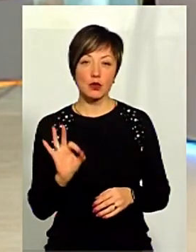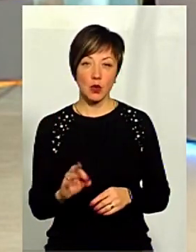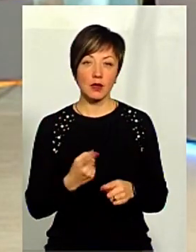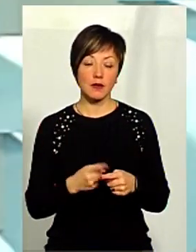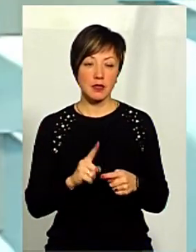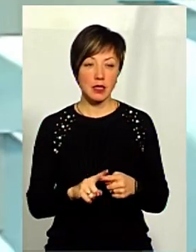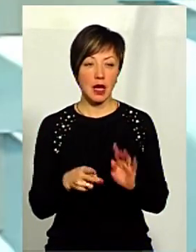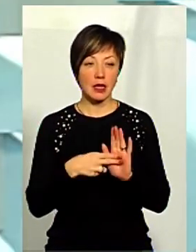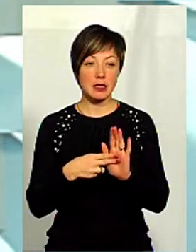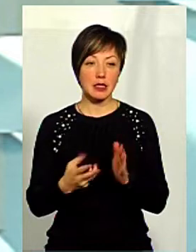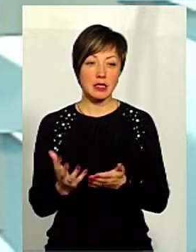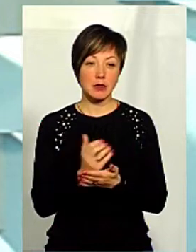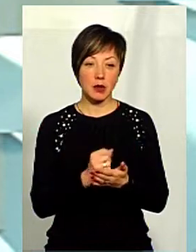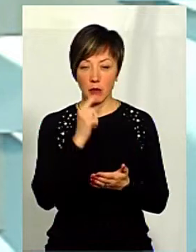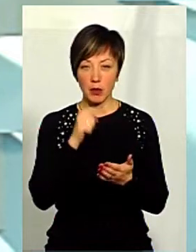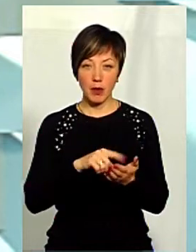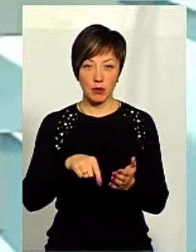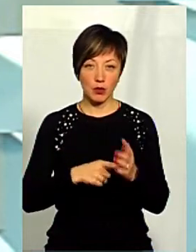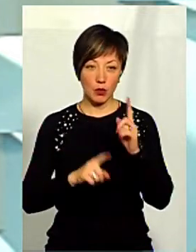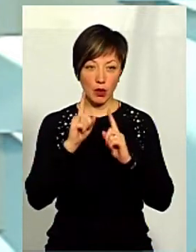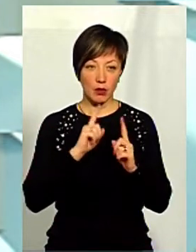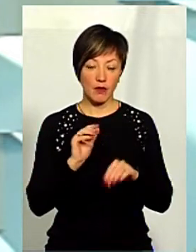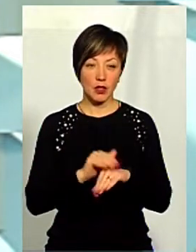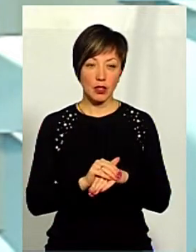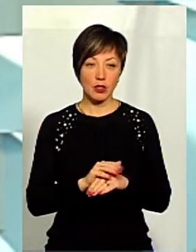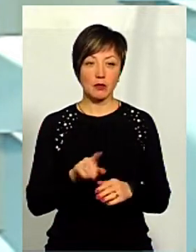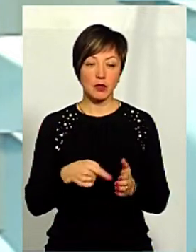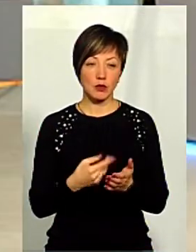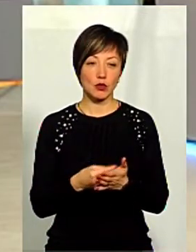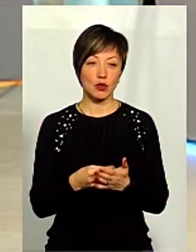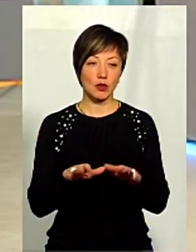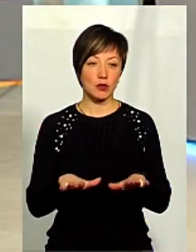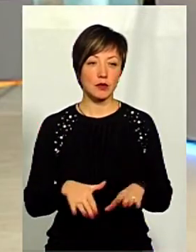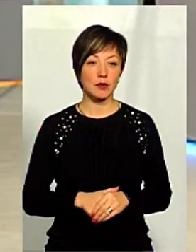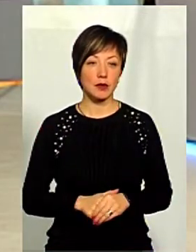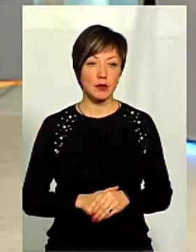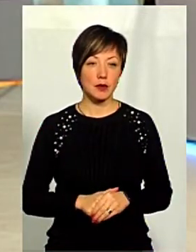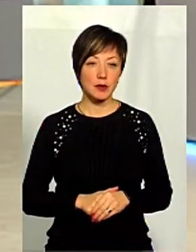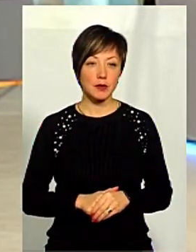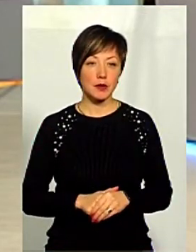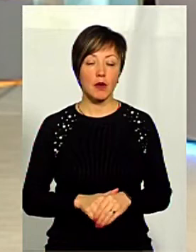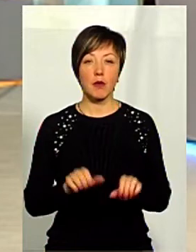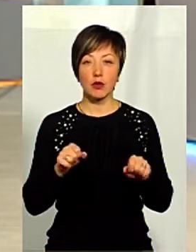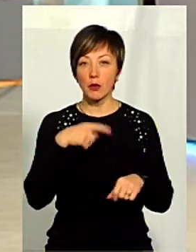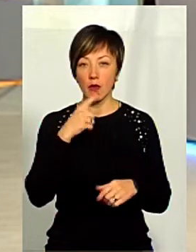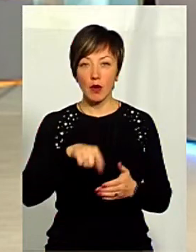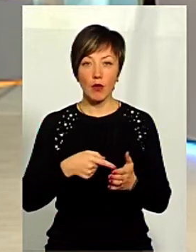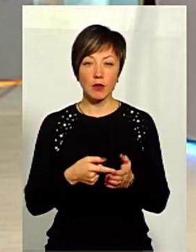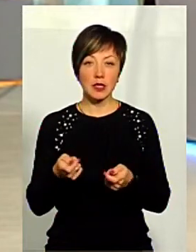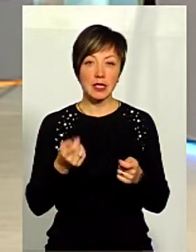обов'язково – це акцизний збір, який потрапляє в Хмельницьку міську раду. Ну, фактично, міський бюджет. До місцевого бюджету. Тобто ми можемо говорити, що